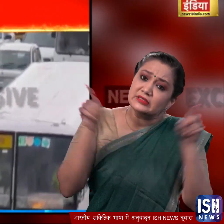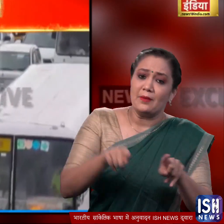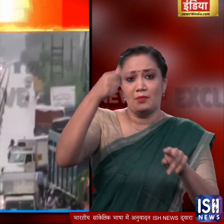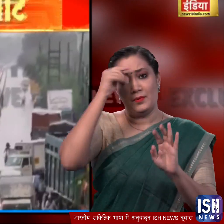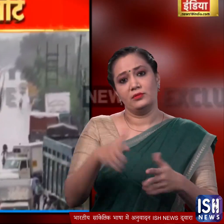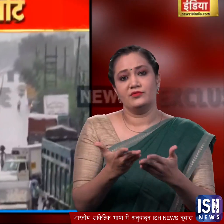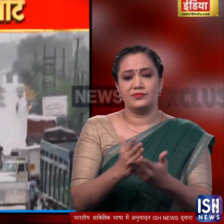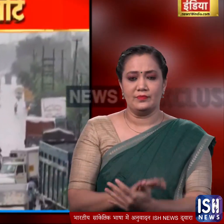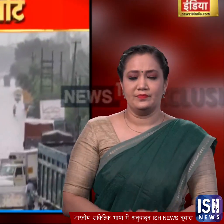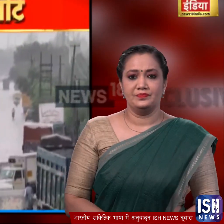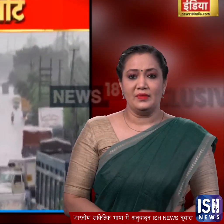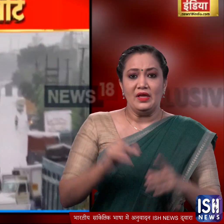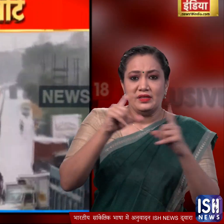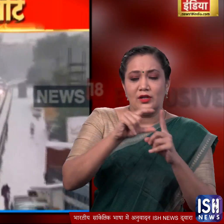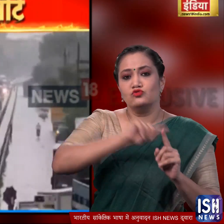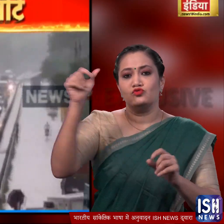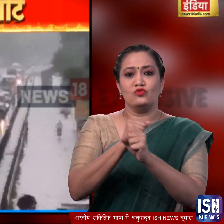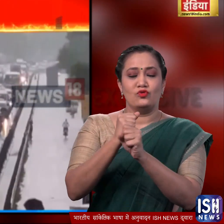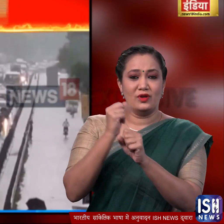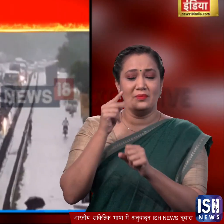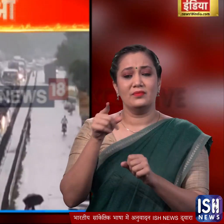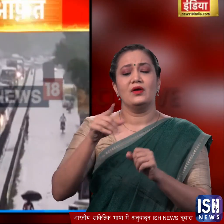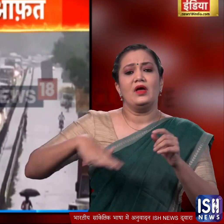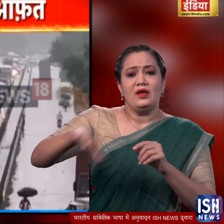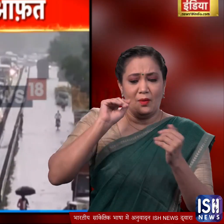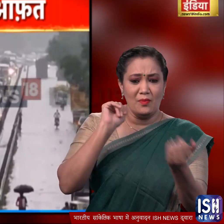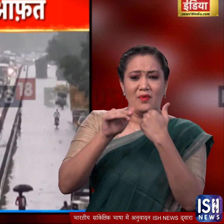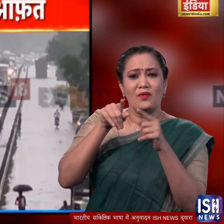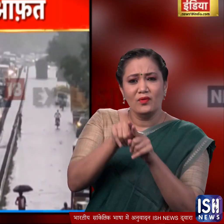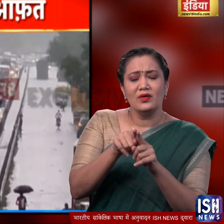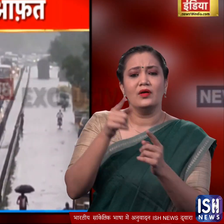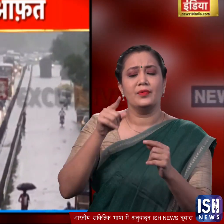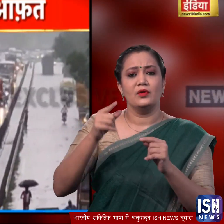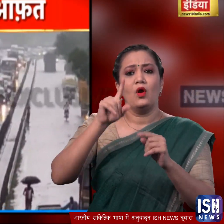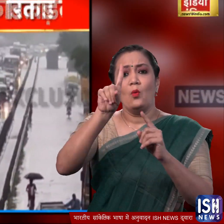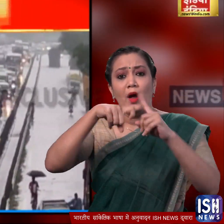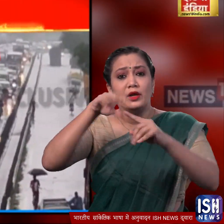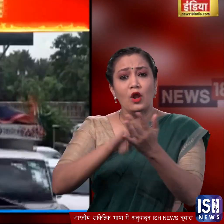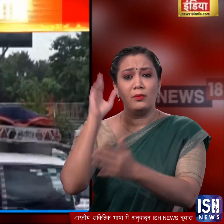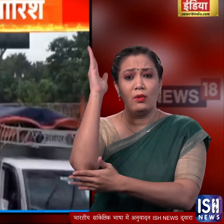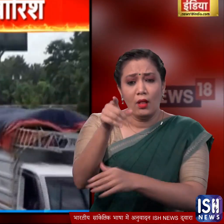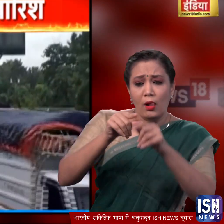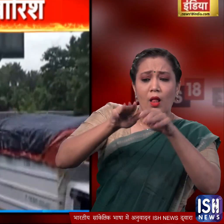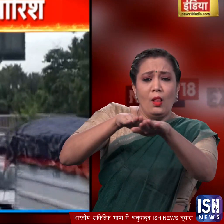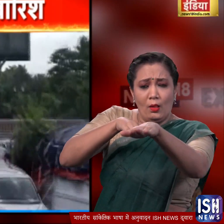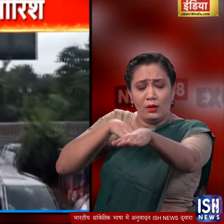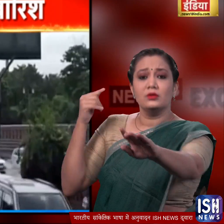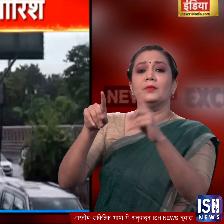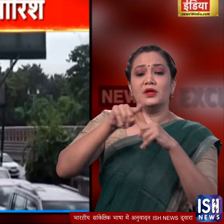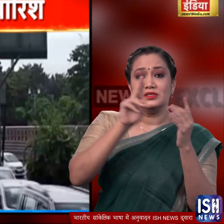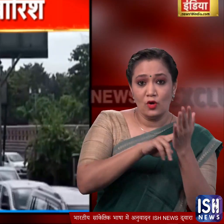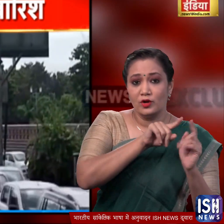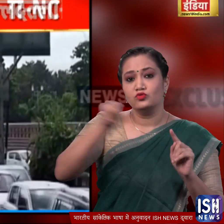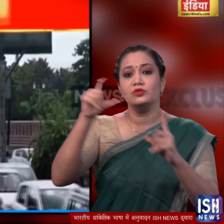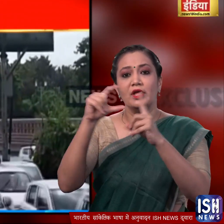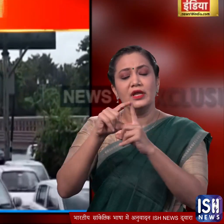देखने को मिली। दिल्ली से गुरुग्राम जाने वाले एक रास्ते पर सुबह सुबह करीब 1 किलोमीटर लंबा जैम नजर आया, तो नोएडा से दिल्ली जाने